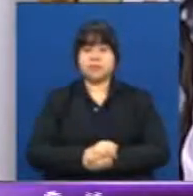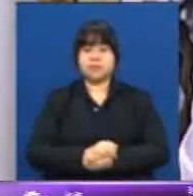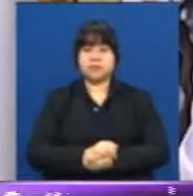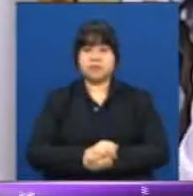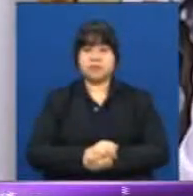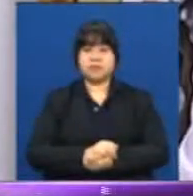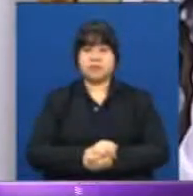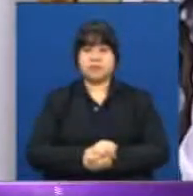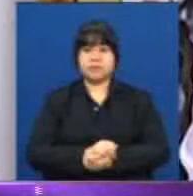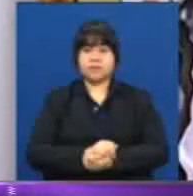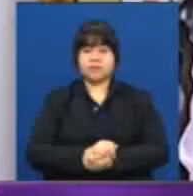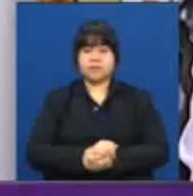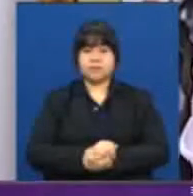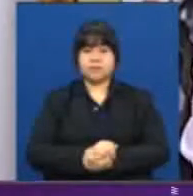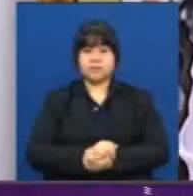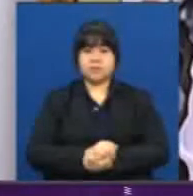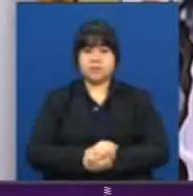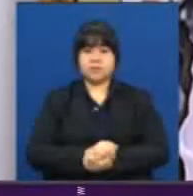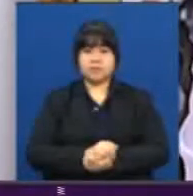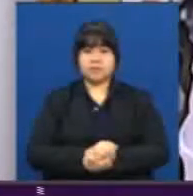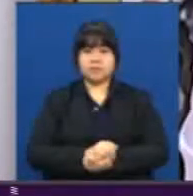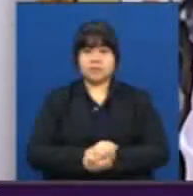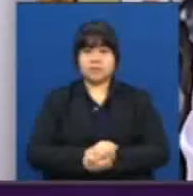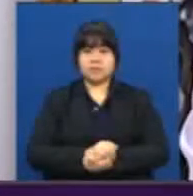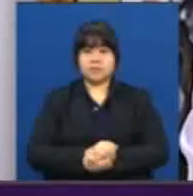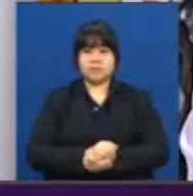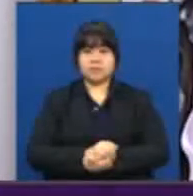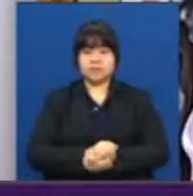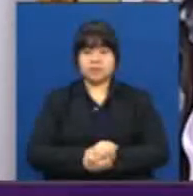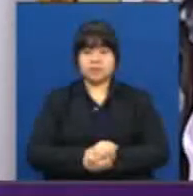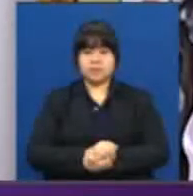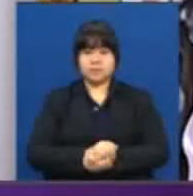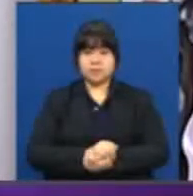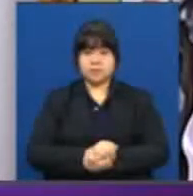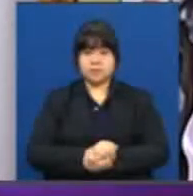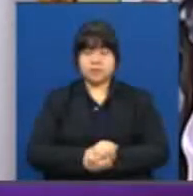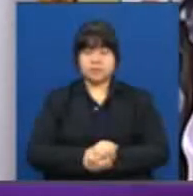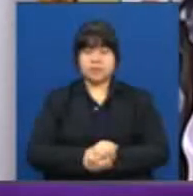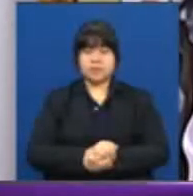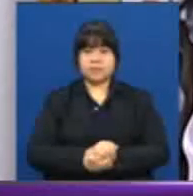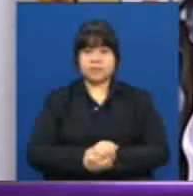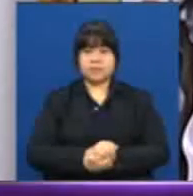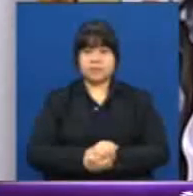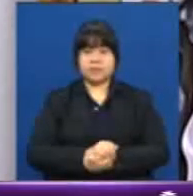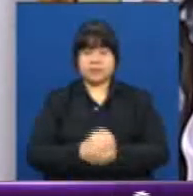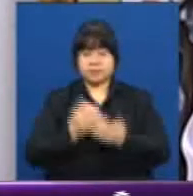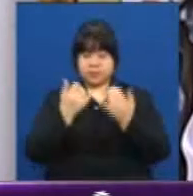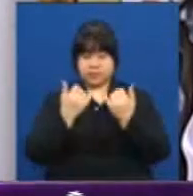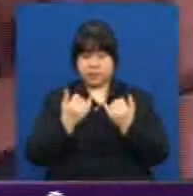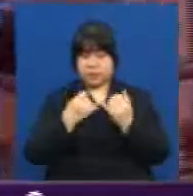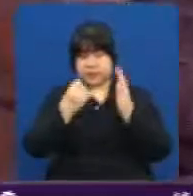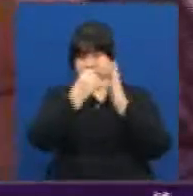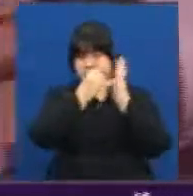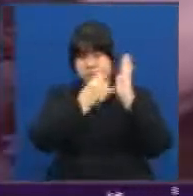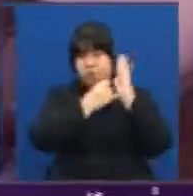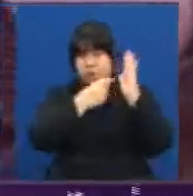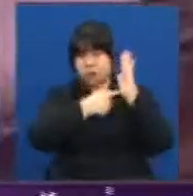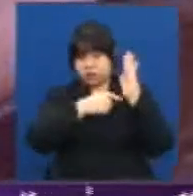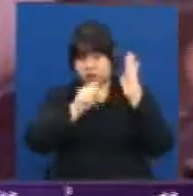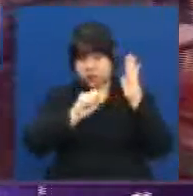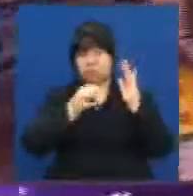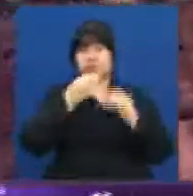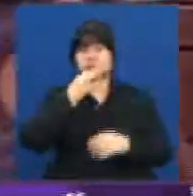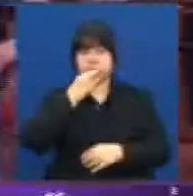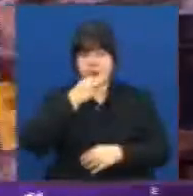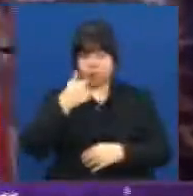านที่ไม่ถูกต้องกฎหมายโรงงานการไม่ใหญ่ใหญ่ไม่ได้ใช้ ทั้งนี้ในจังหวัดสมุทรสาครซึ่งมีอุตส